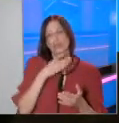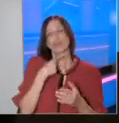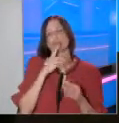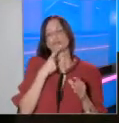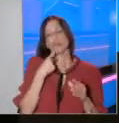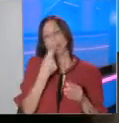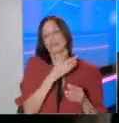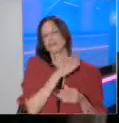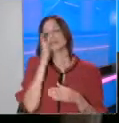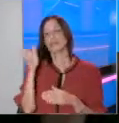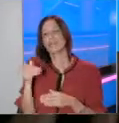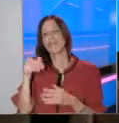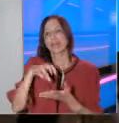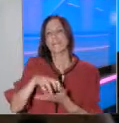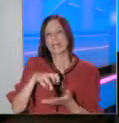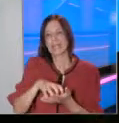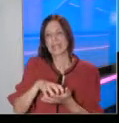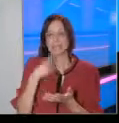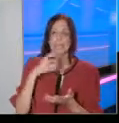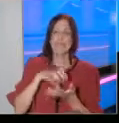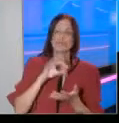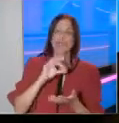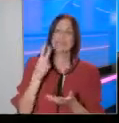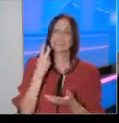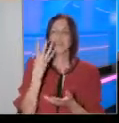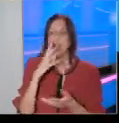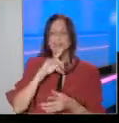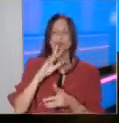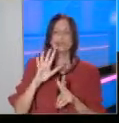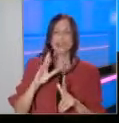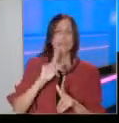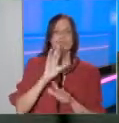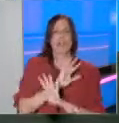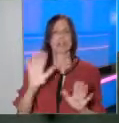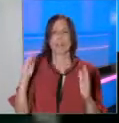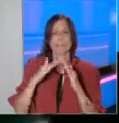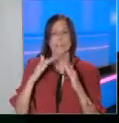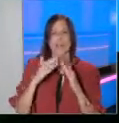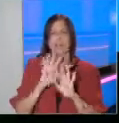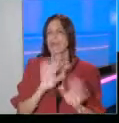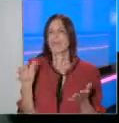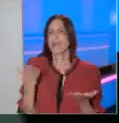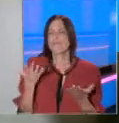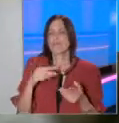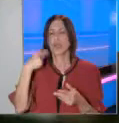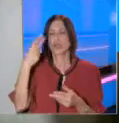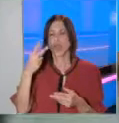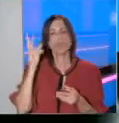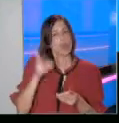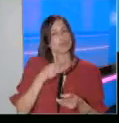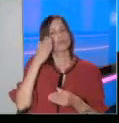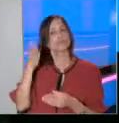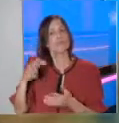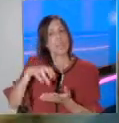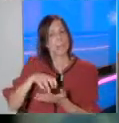אותם למרכזים שלנו. אם זה מרכזים של 24/7, אם מישהו חסר בית ואין לו איפה להיות, הוא יכול להגיע למרכז